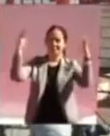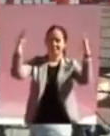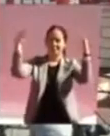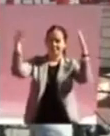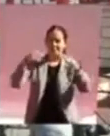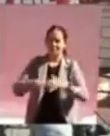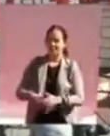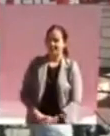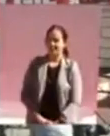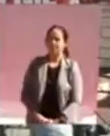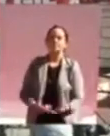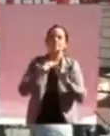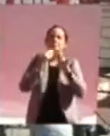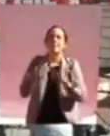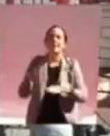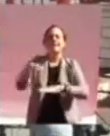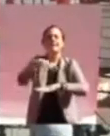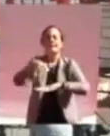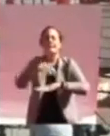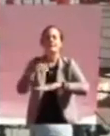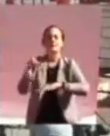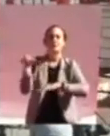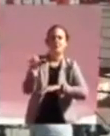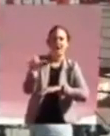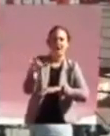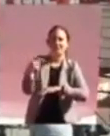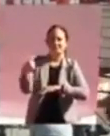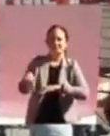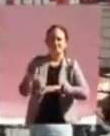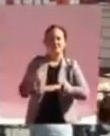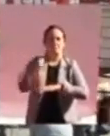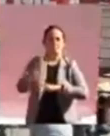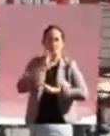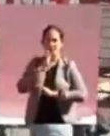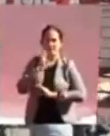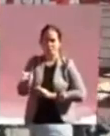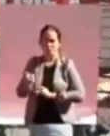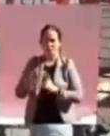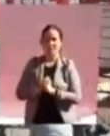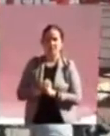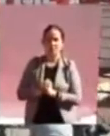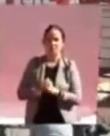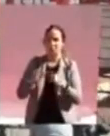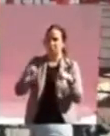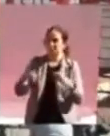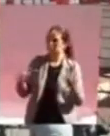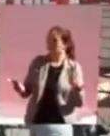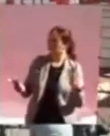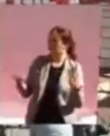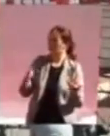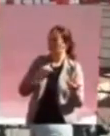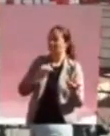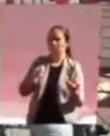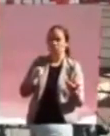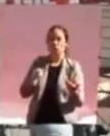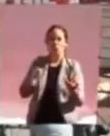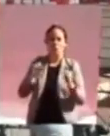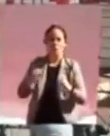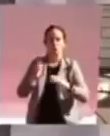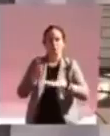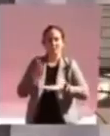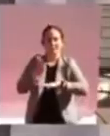ringrazio il ministro speranza per questa prima risposta è a questo punto io farei intervenire